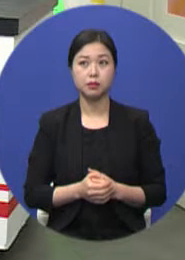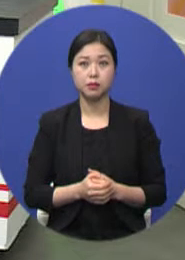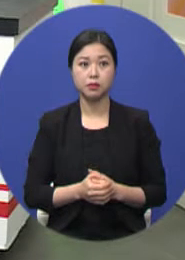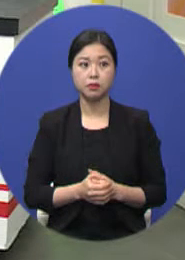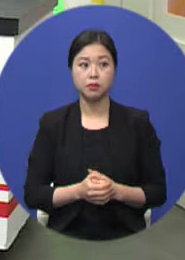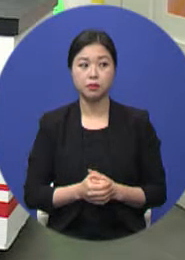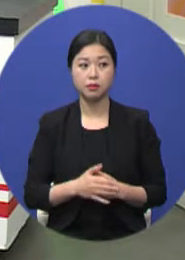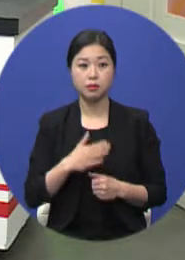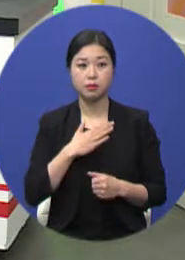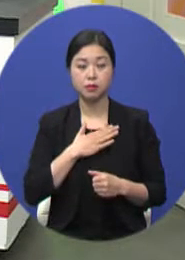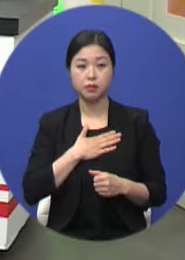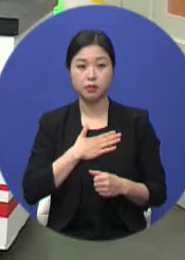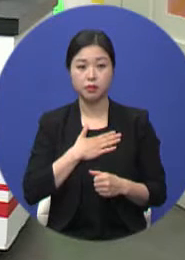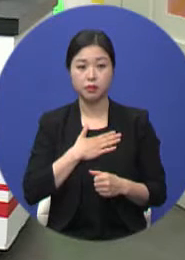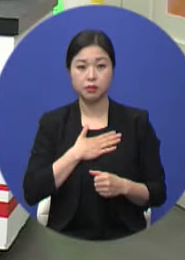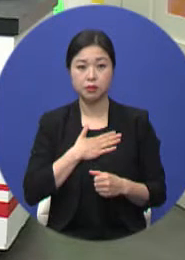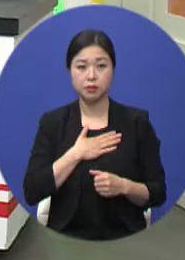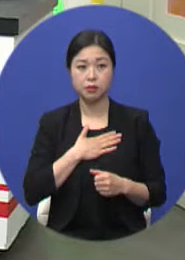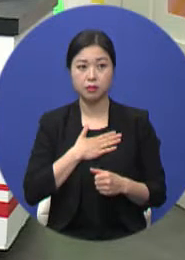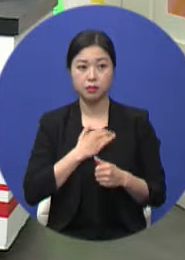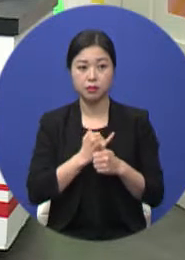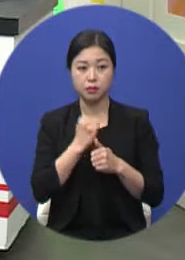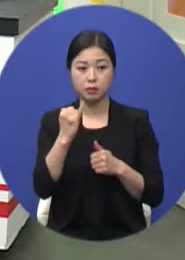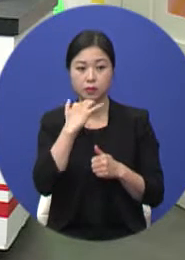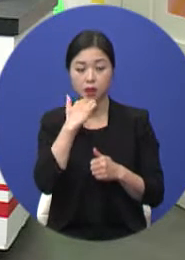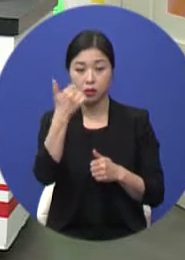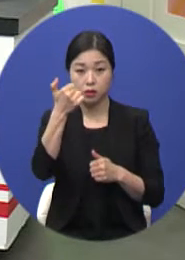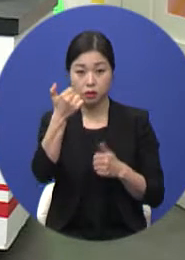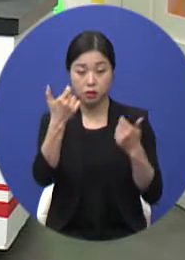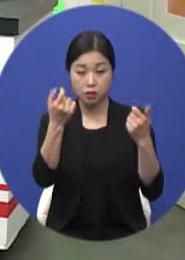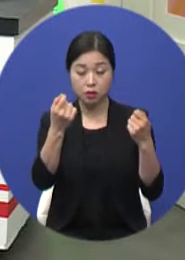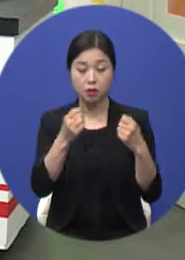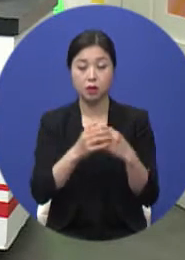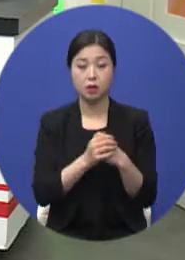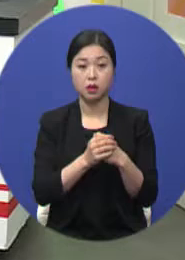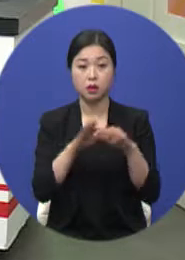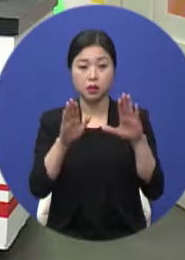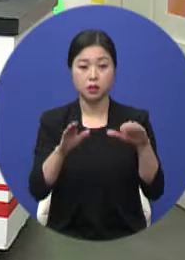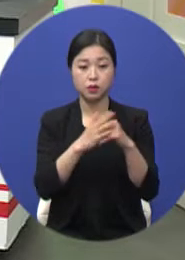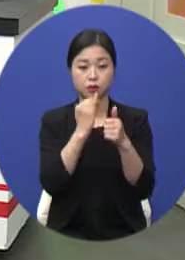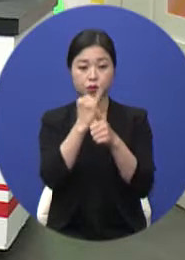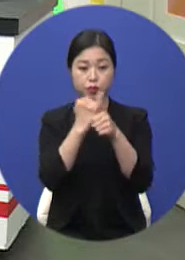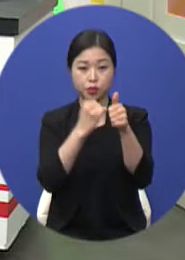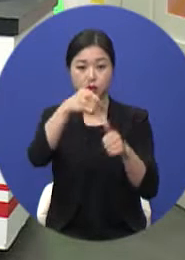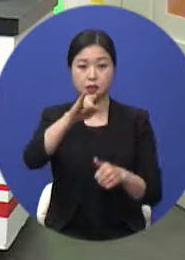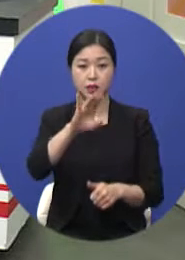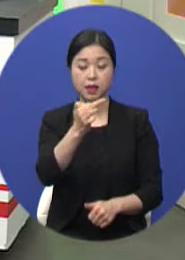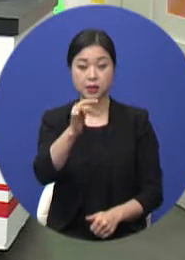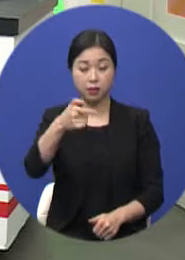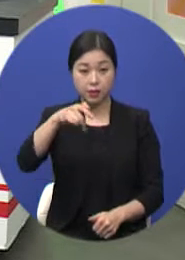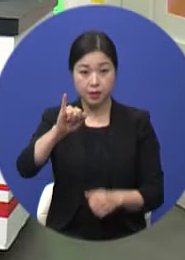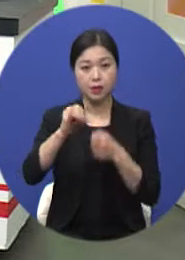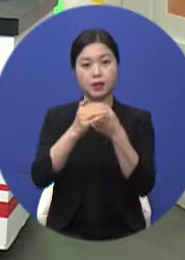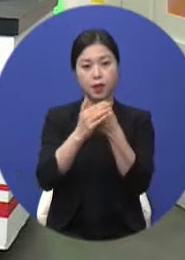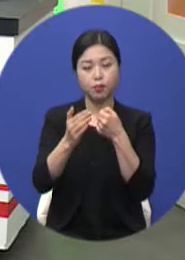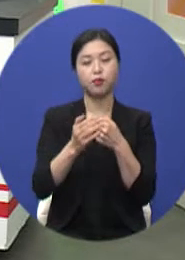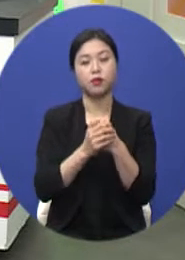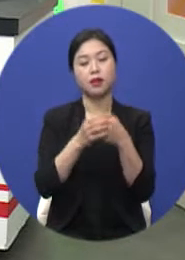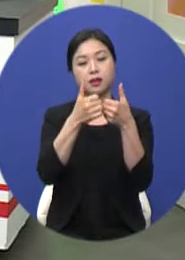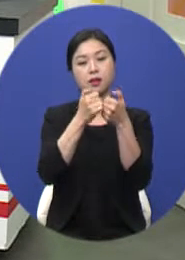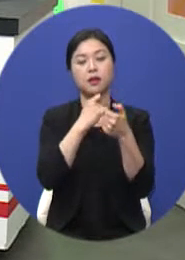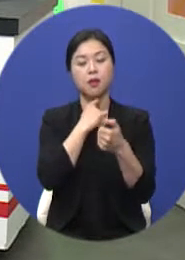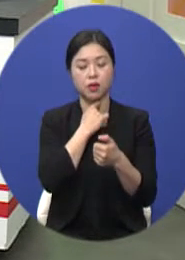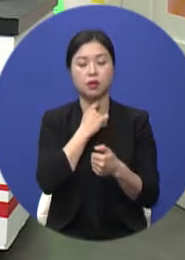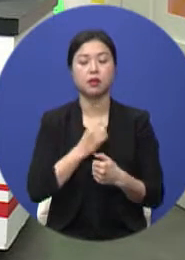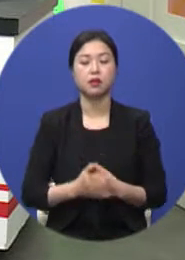제 안식구는 시행이 됐는데요. 예. 요즘 그 부부 갱년기 때문에 좀 선생님께 상담을 좀 구하고자 전화를 좀